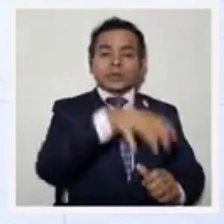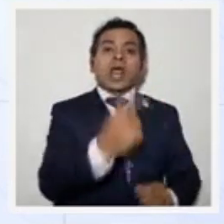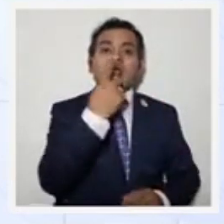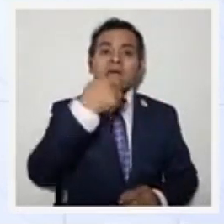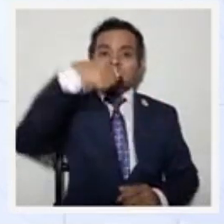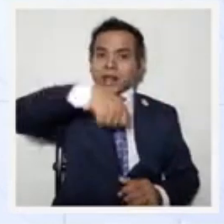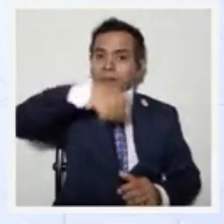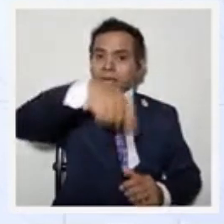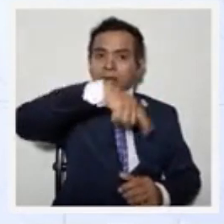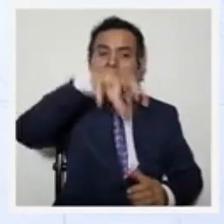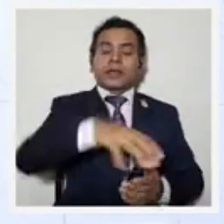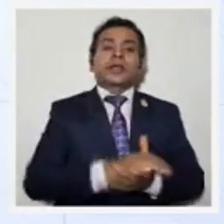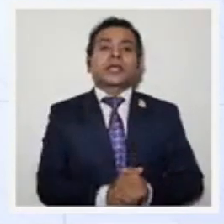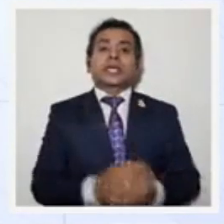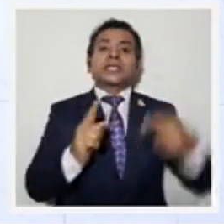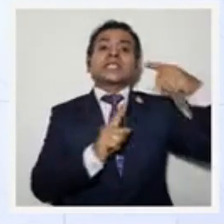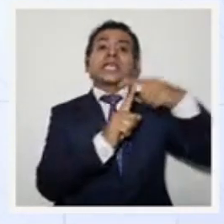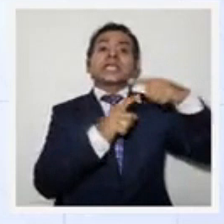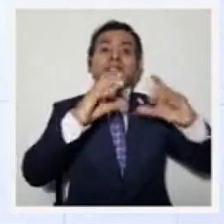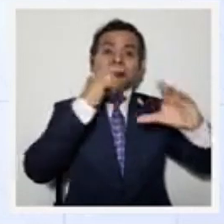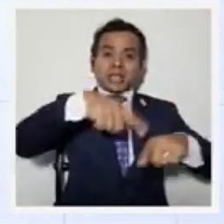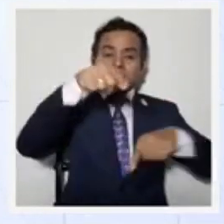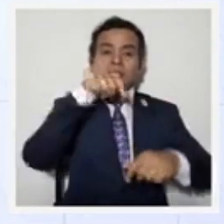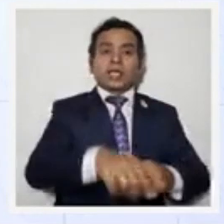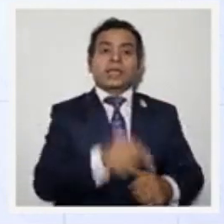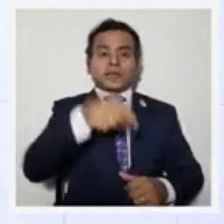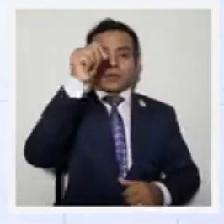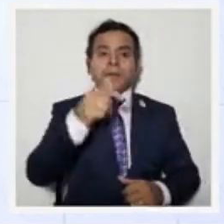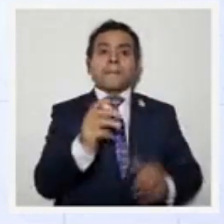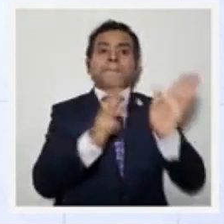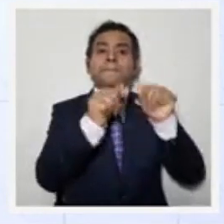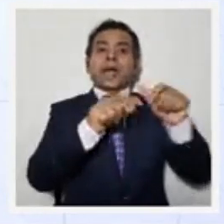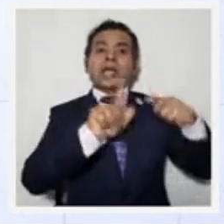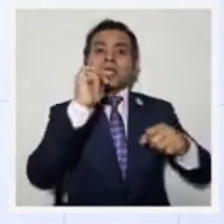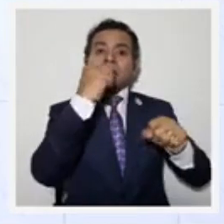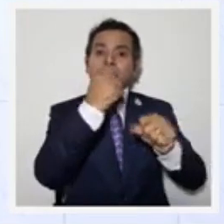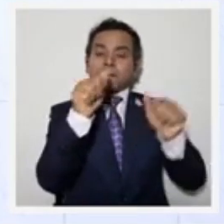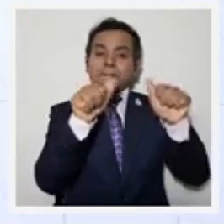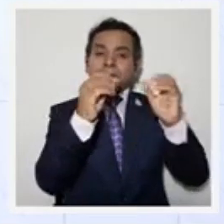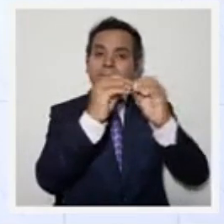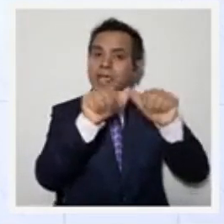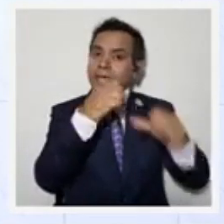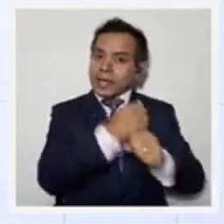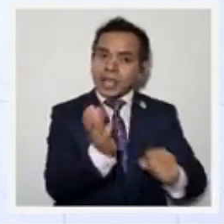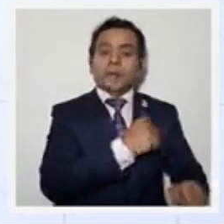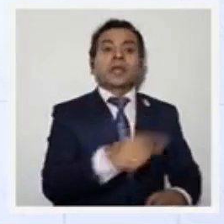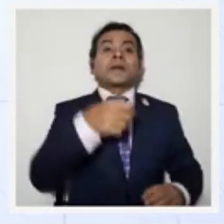যাত্রাবাড়ি, মুগদা, মহাখালী, মোহাম্মদপুর,